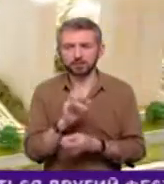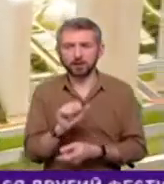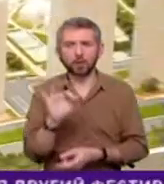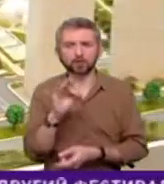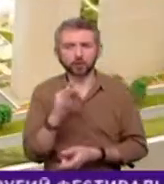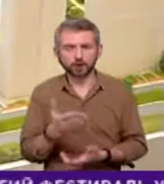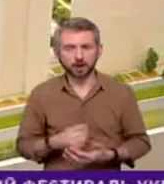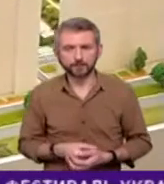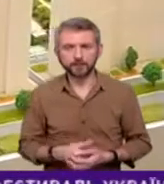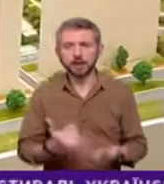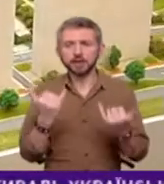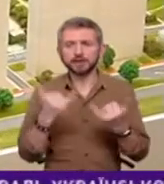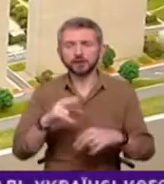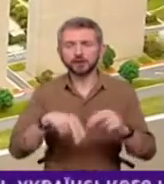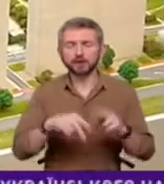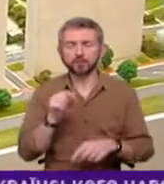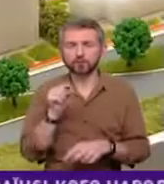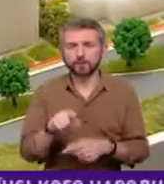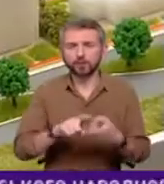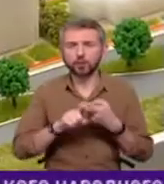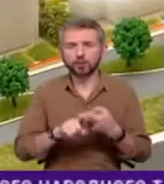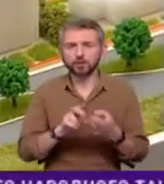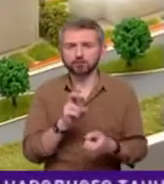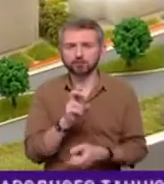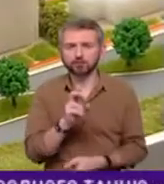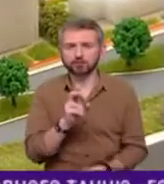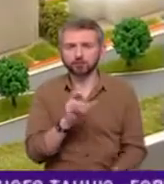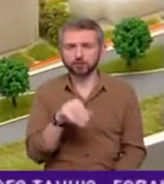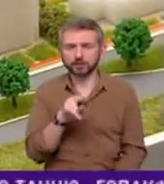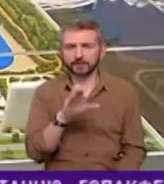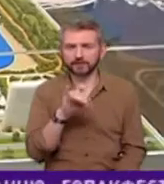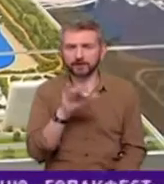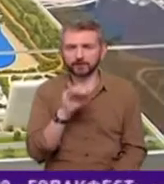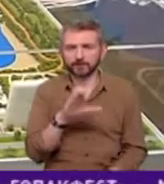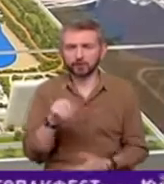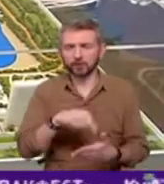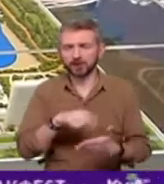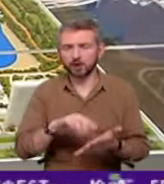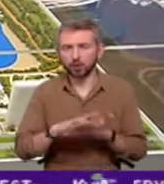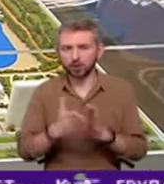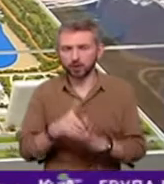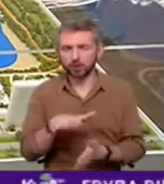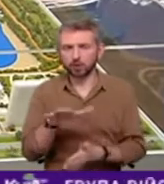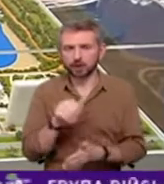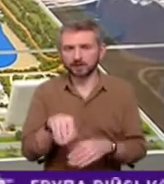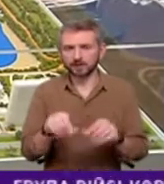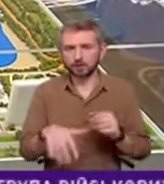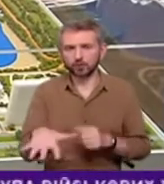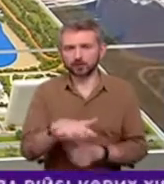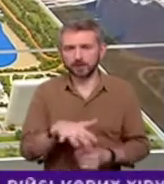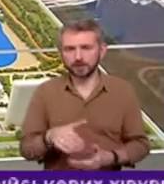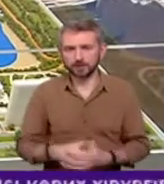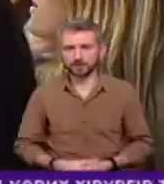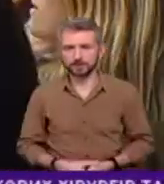Осокорках. Нині ж з забудовником «Контакт Будсервіс», який вів там роботи, розірвали угоди оренди земельної ділянки.